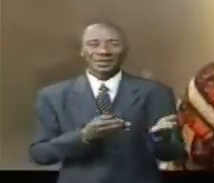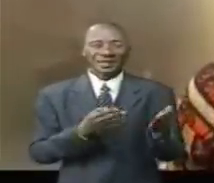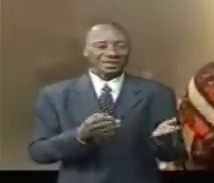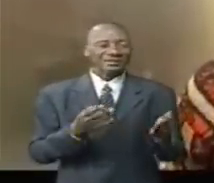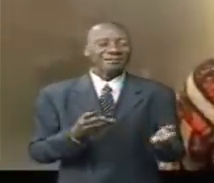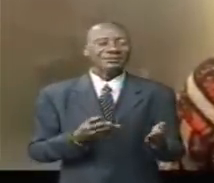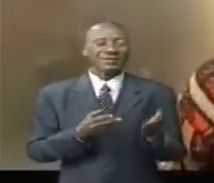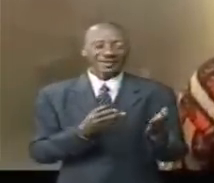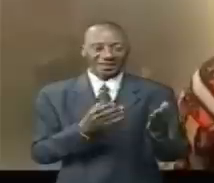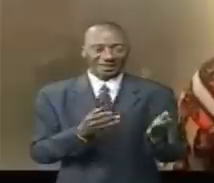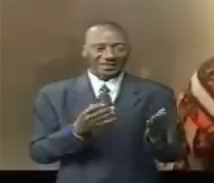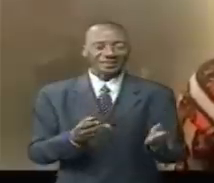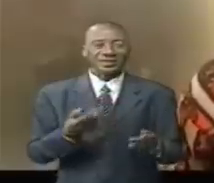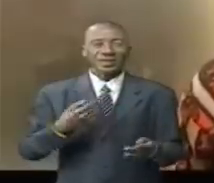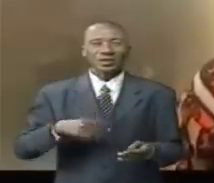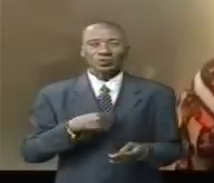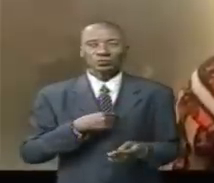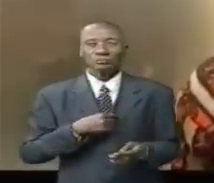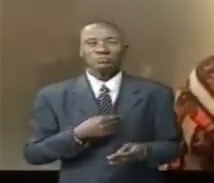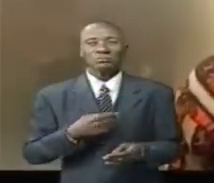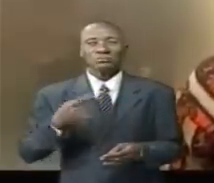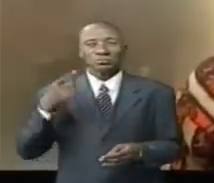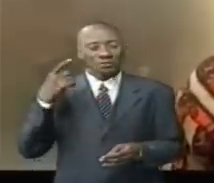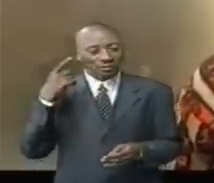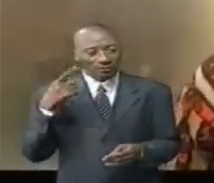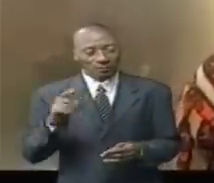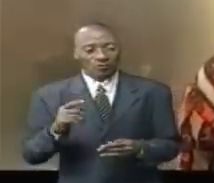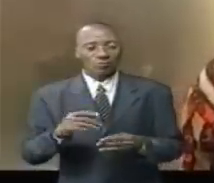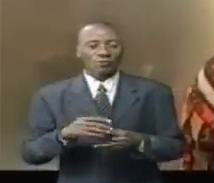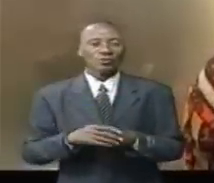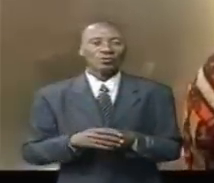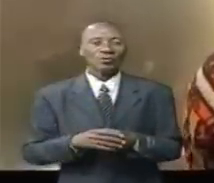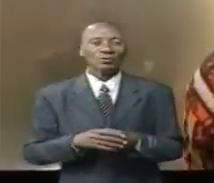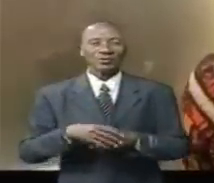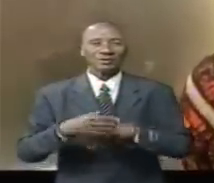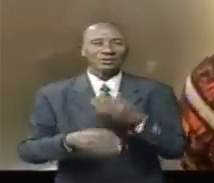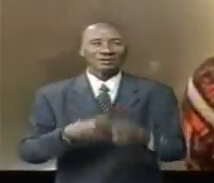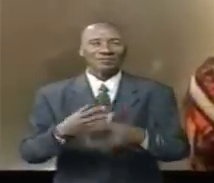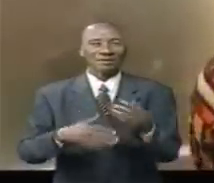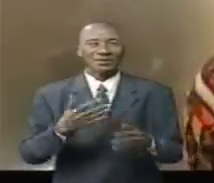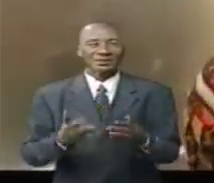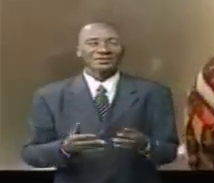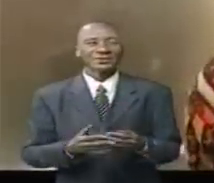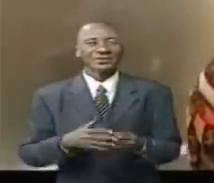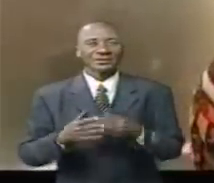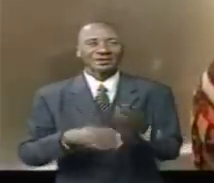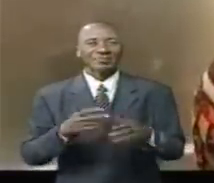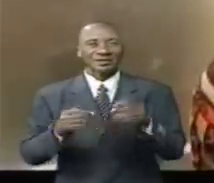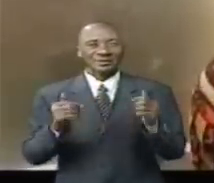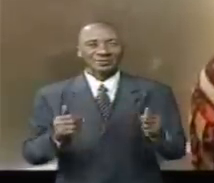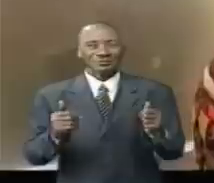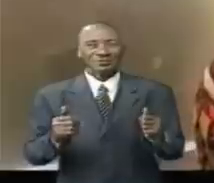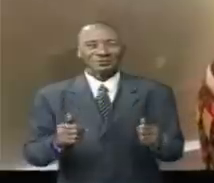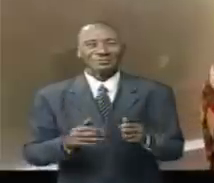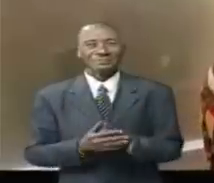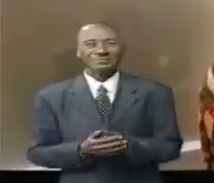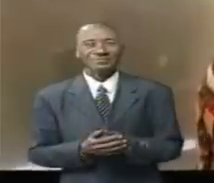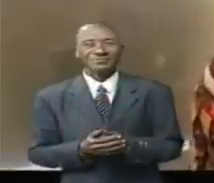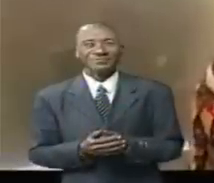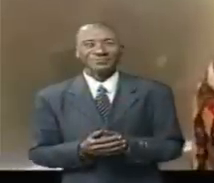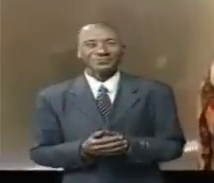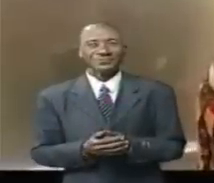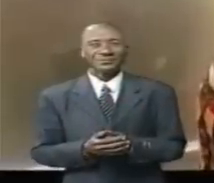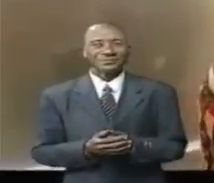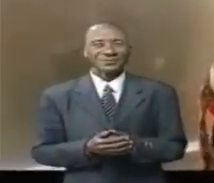en Dieu pour voir les rois qui avaient déjà leur donné l'ordre de tuer tout le